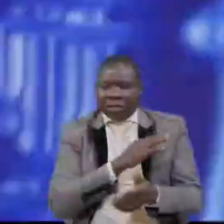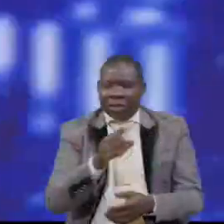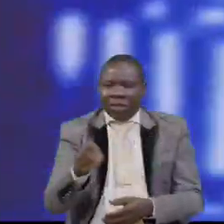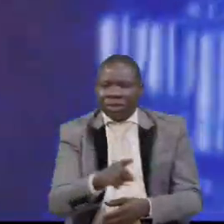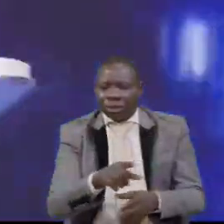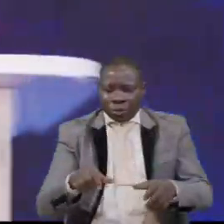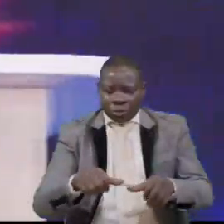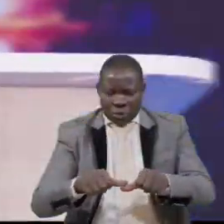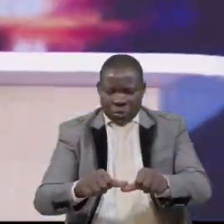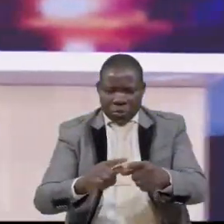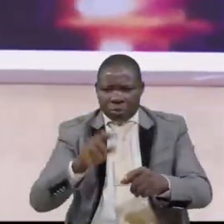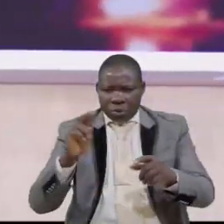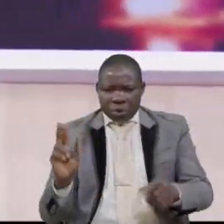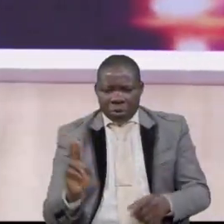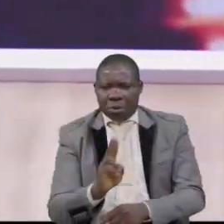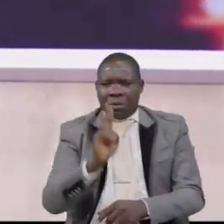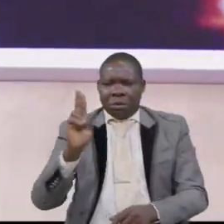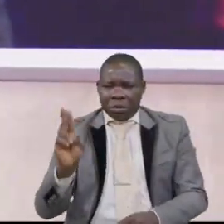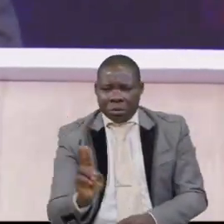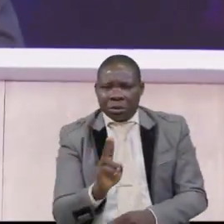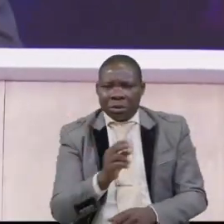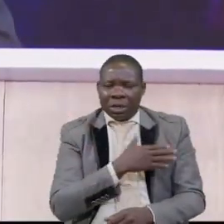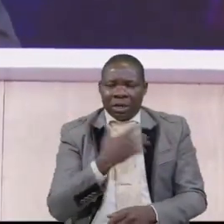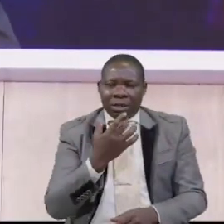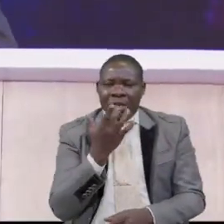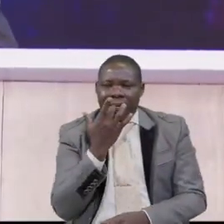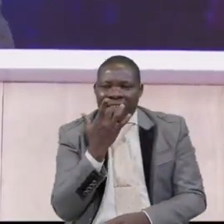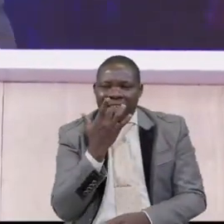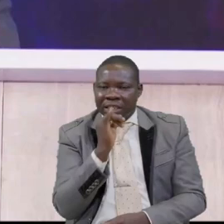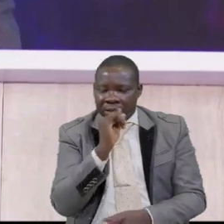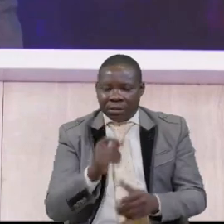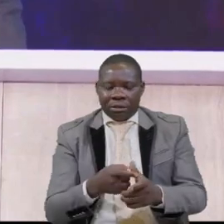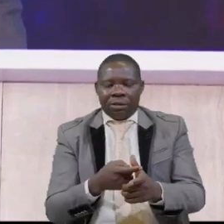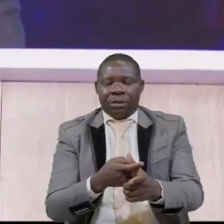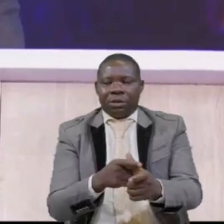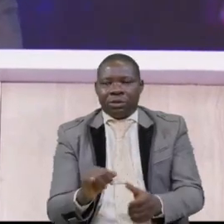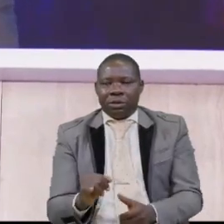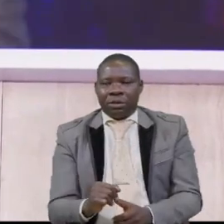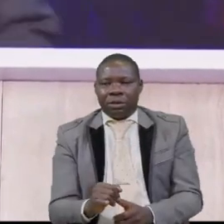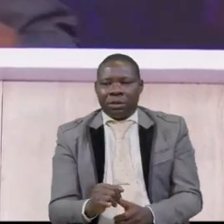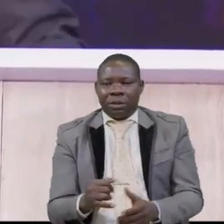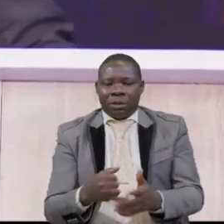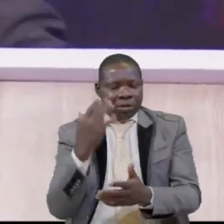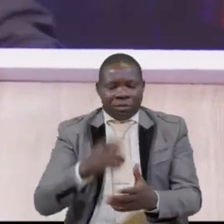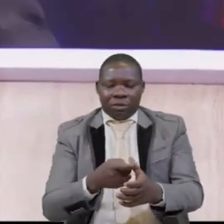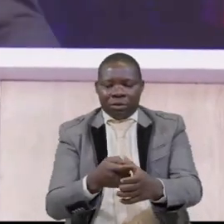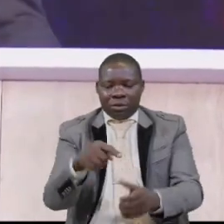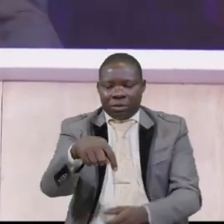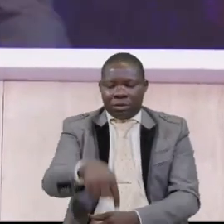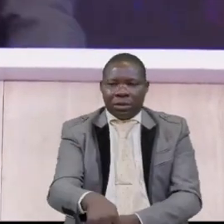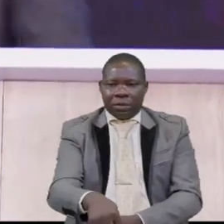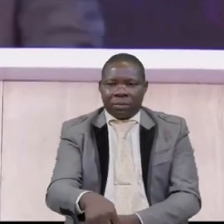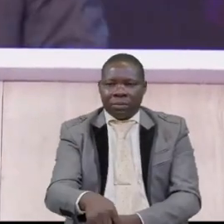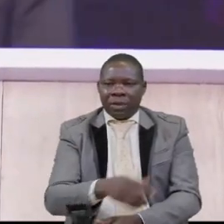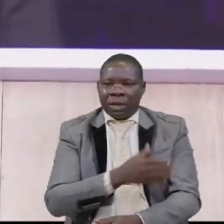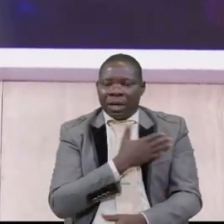battérie tu l'utilis et les batteries la batterie